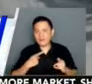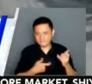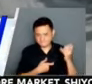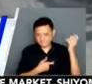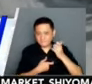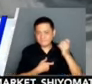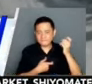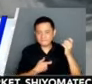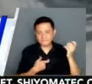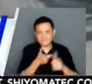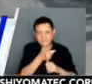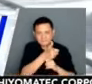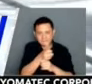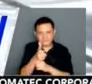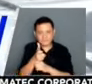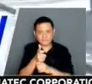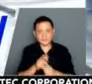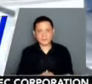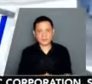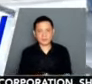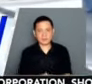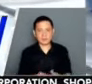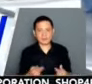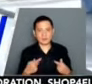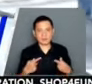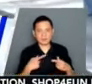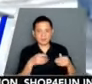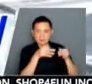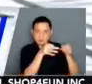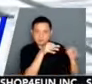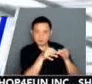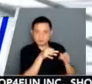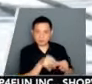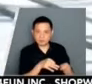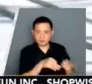for Implementation of Warrant of Arrest of Pastor Kibuloy and others.